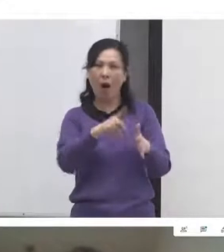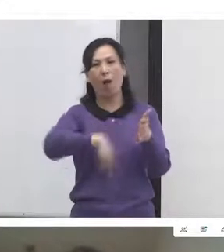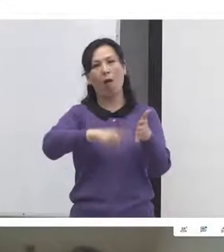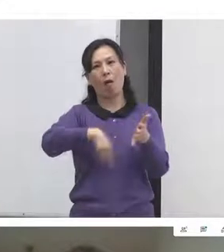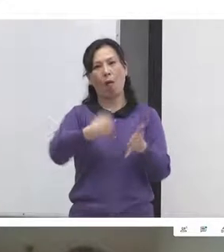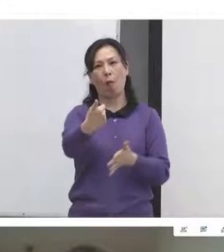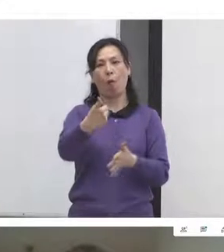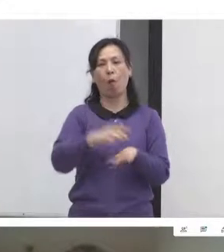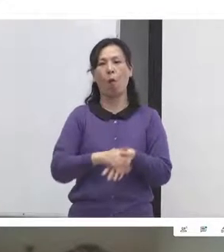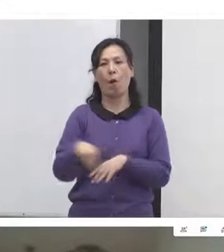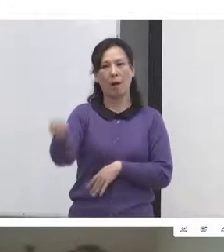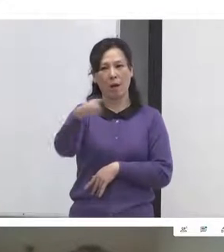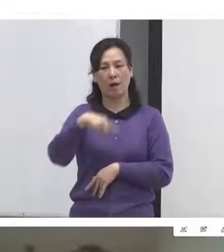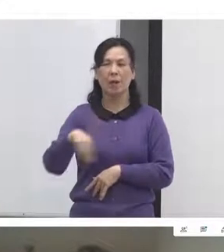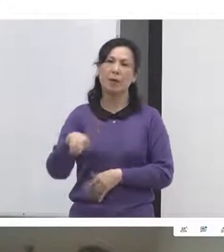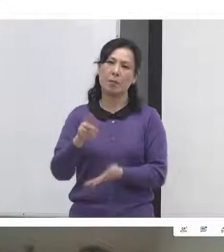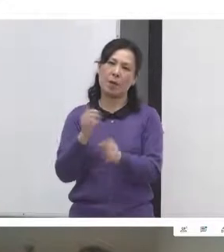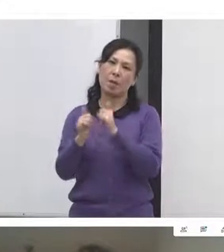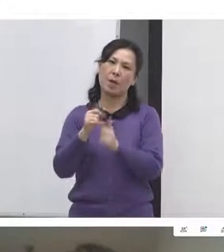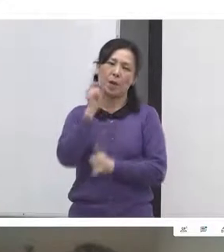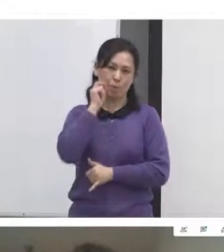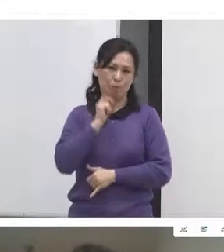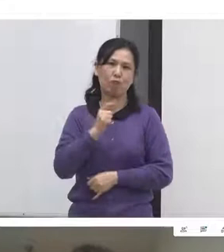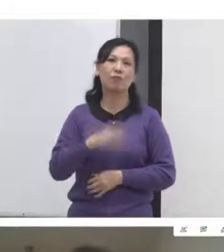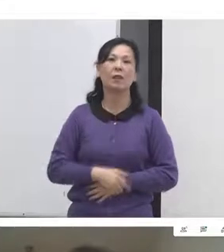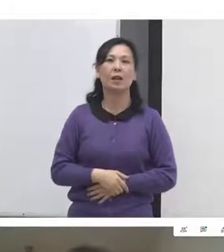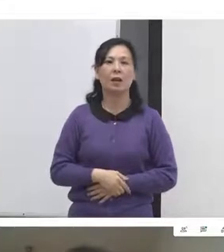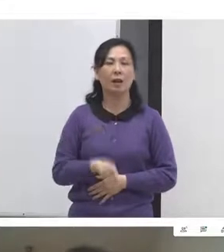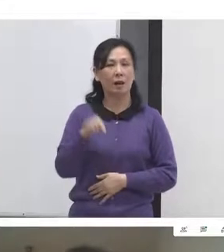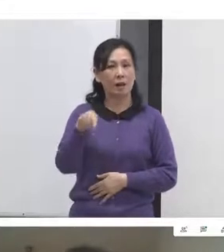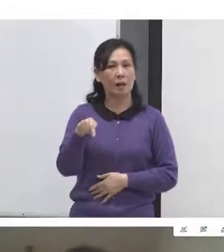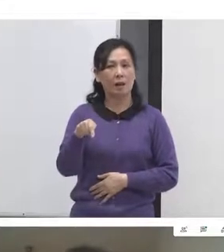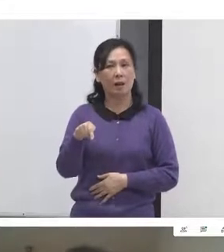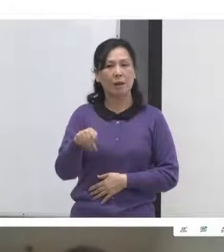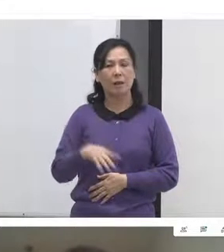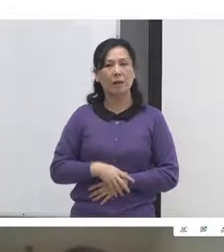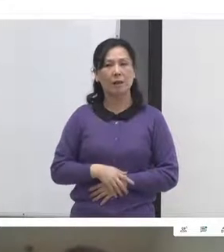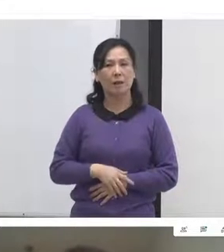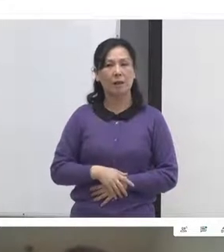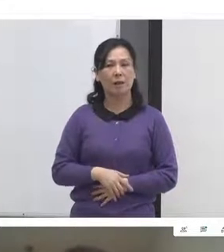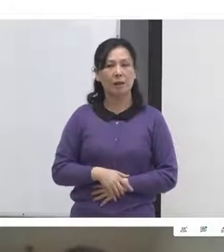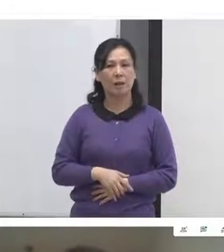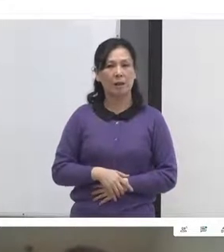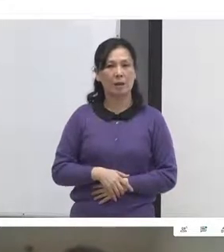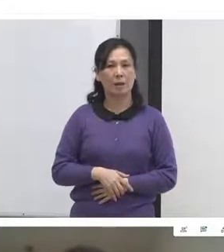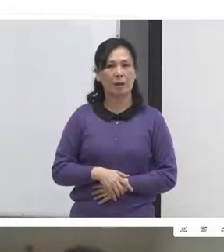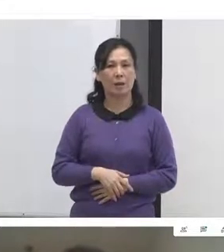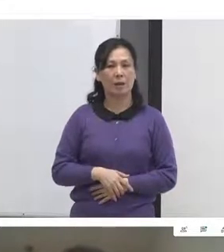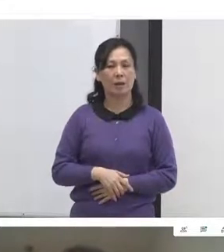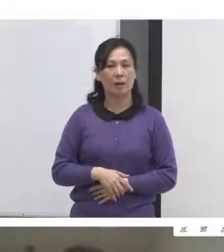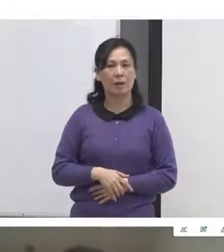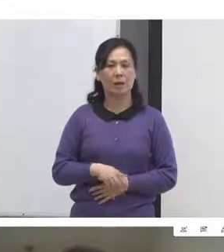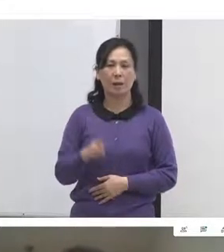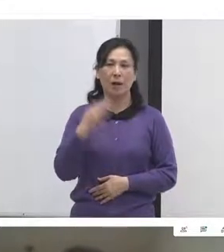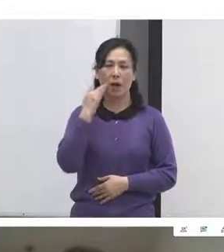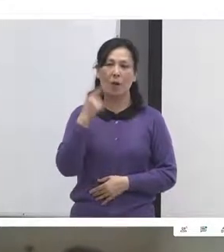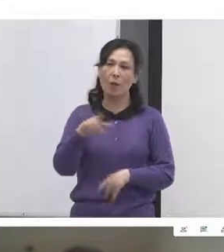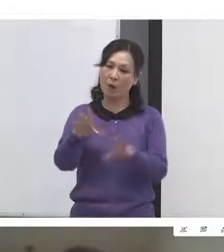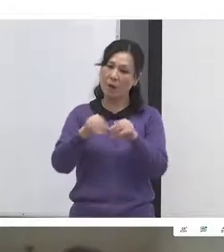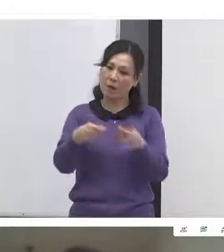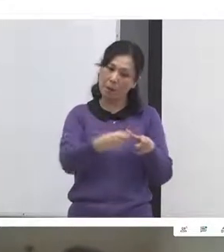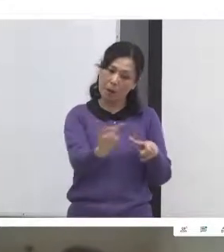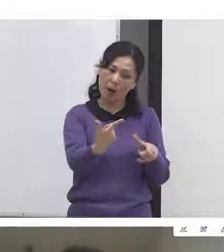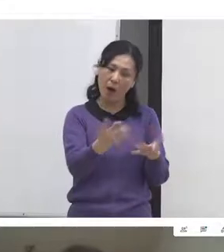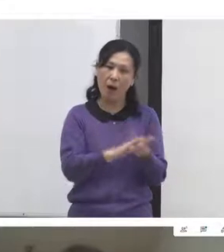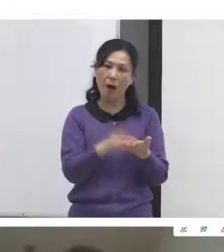是才会有 communication。 所以这个部分的话，我觉得其实或者是比如说资讯公开，就直接